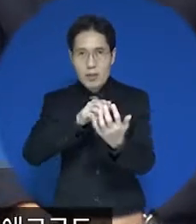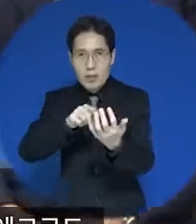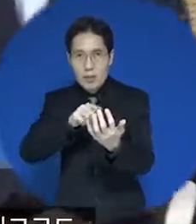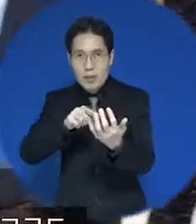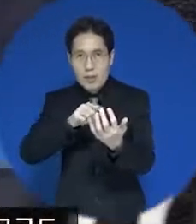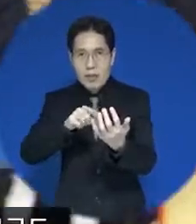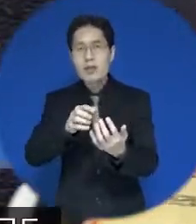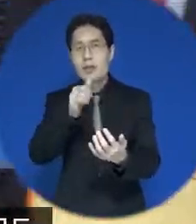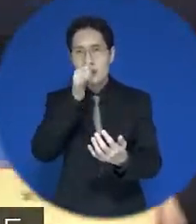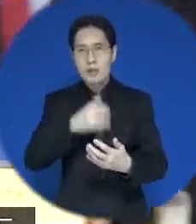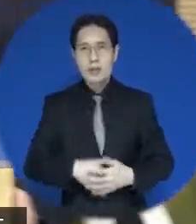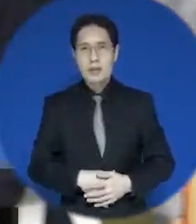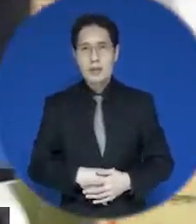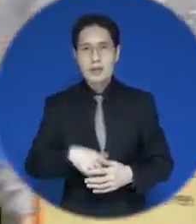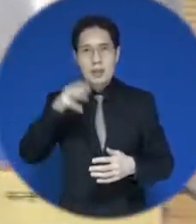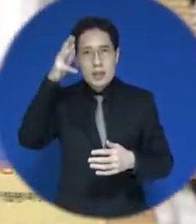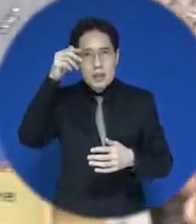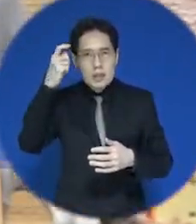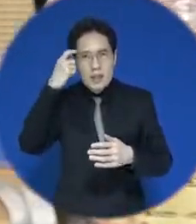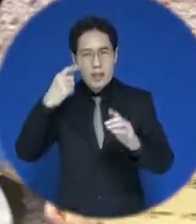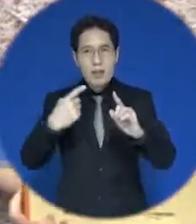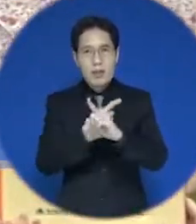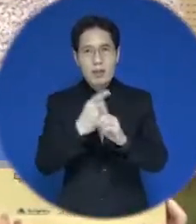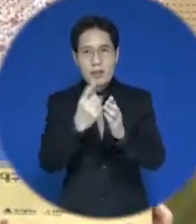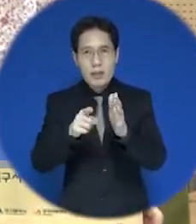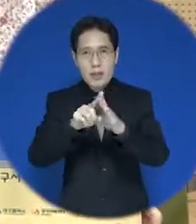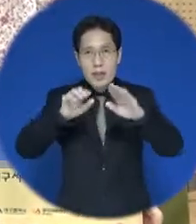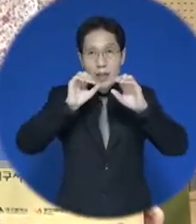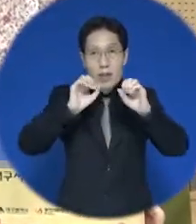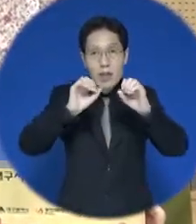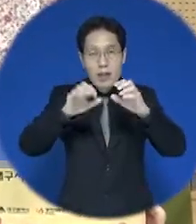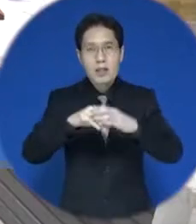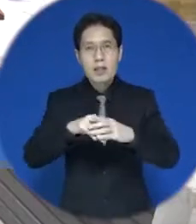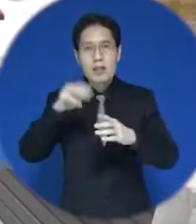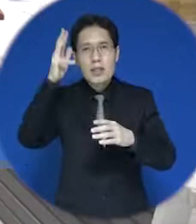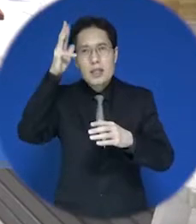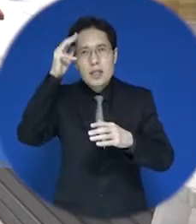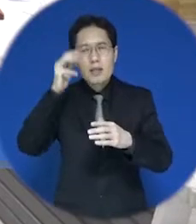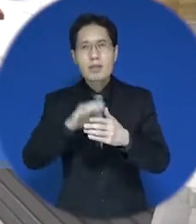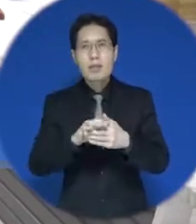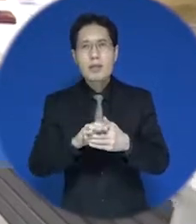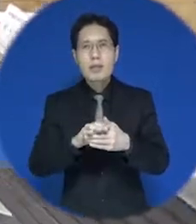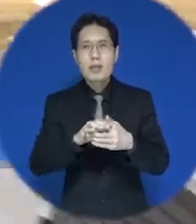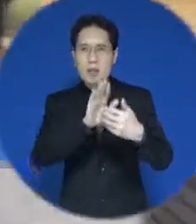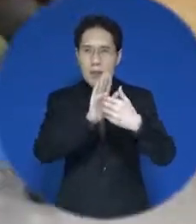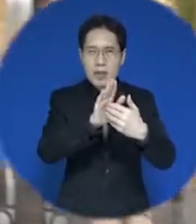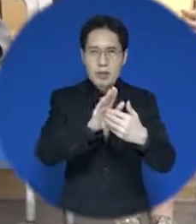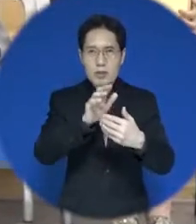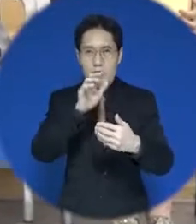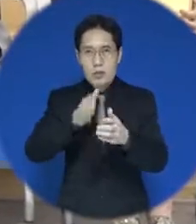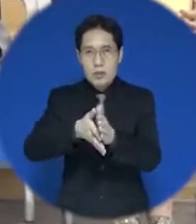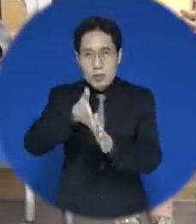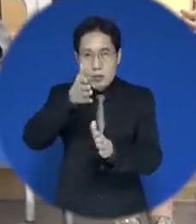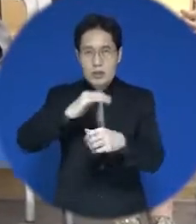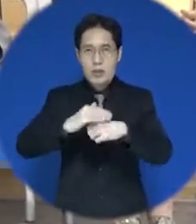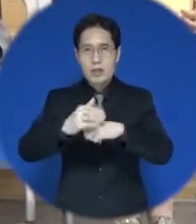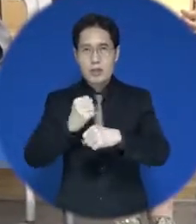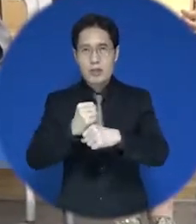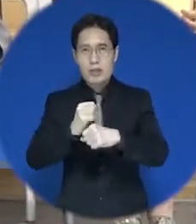재활 프로그램을 운영하는 등 치매 인식 개선 캠페인 을 전개해 치매 친구와 도시 대구 를 조성하는 데